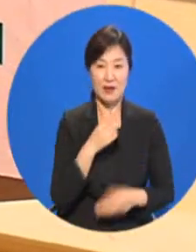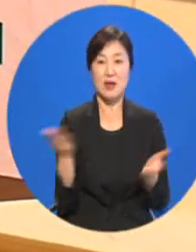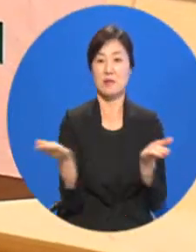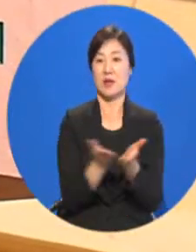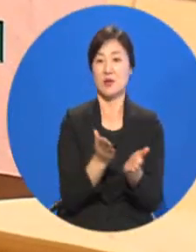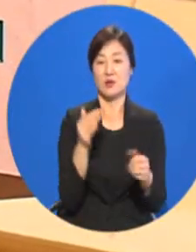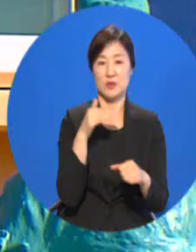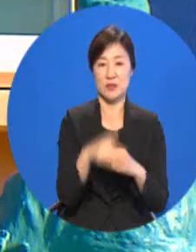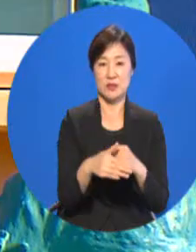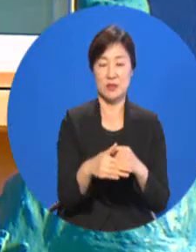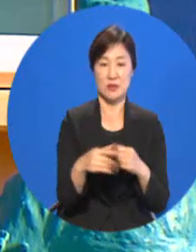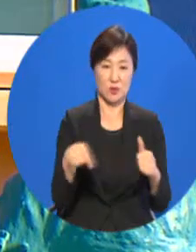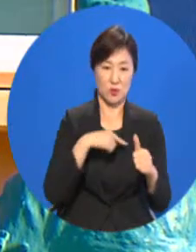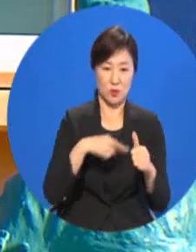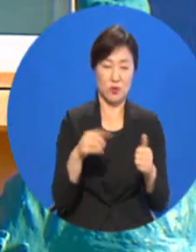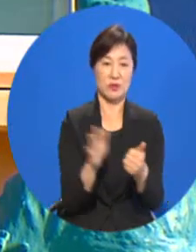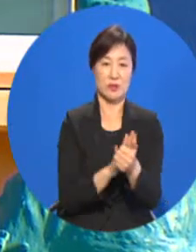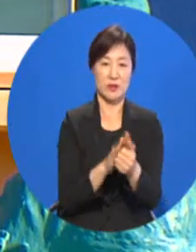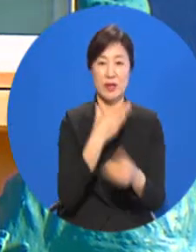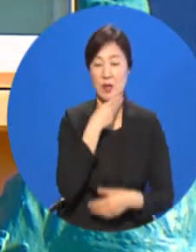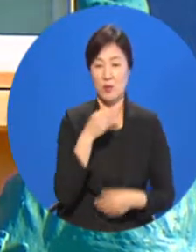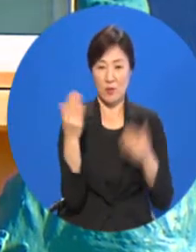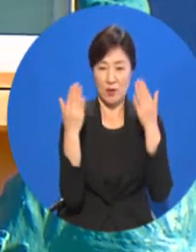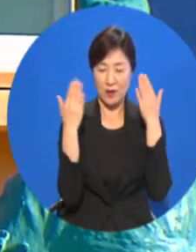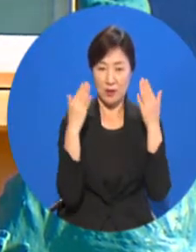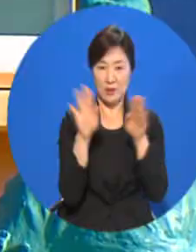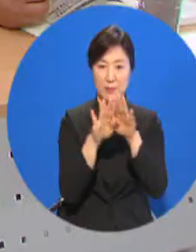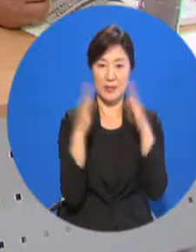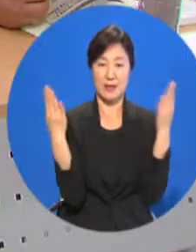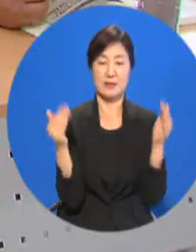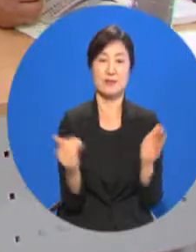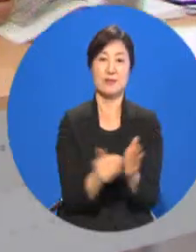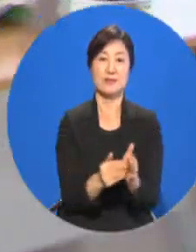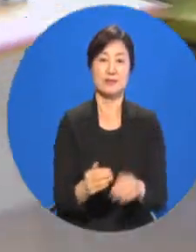교육체험 프로그램을 지원하는 행복학교가 새롭게 문을 열었습니다.